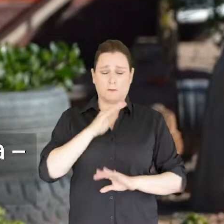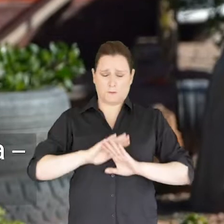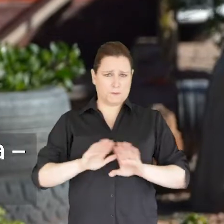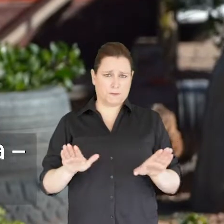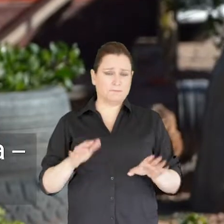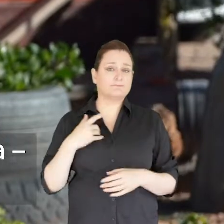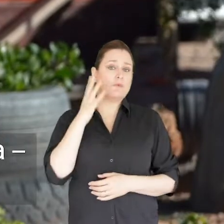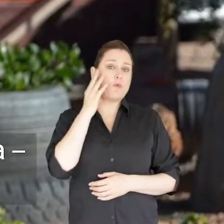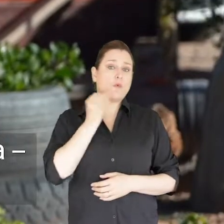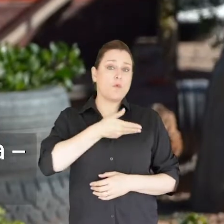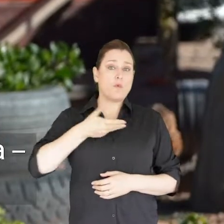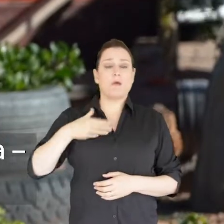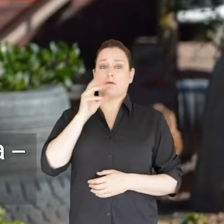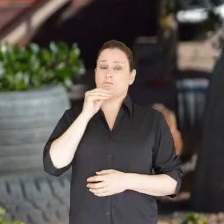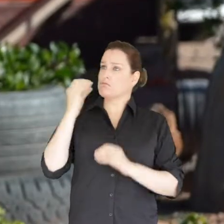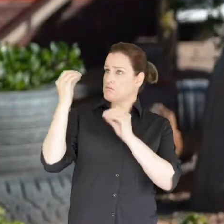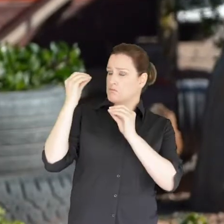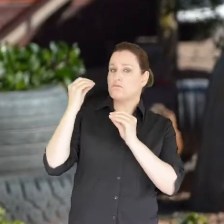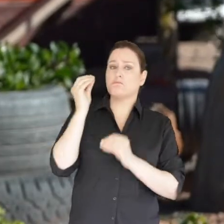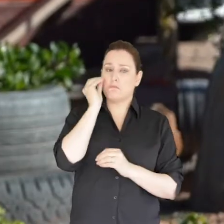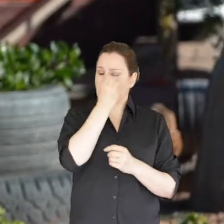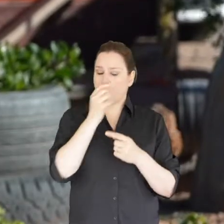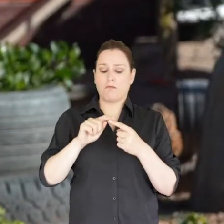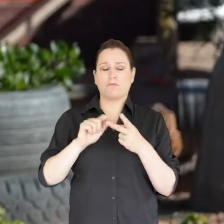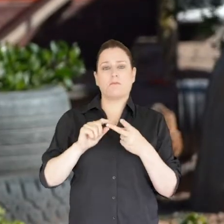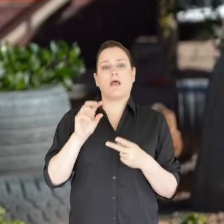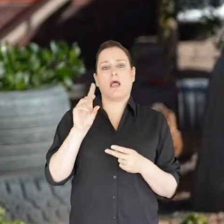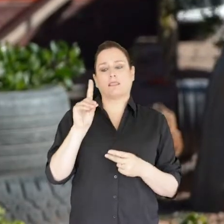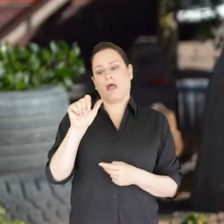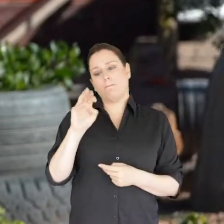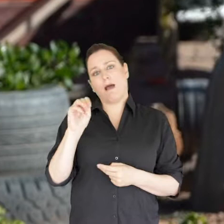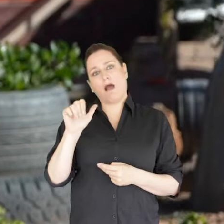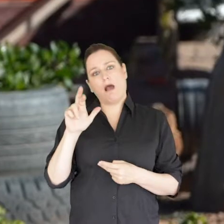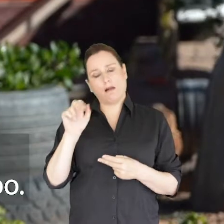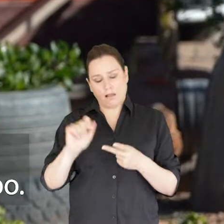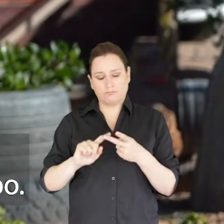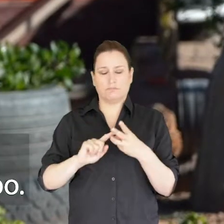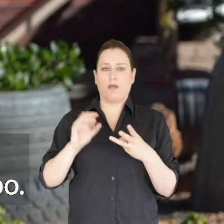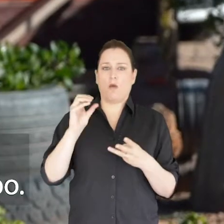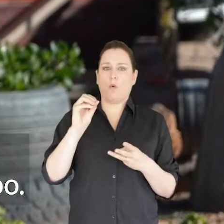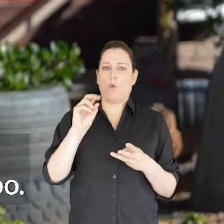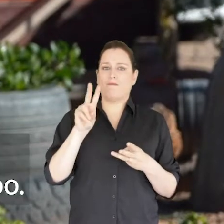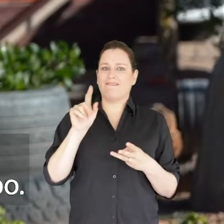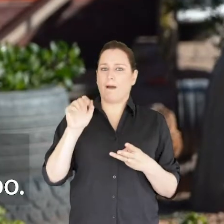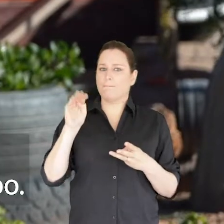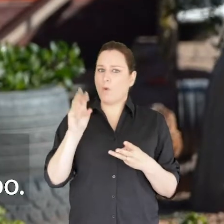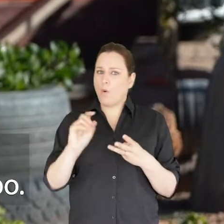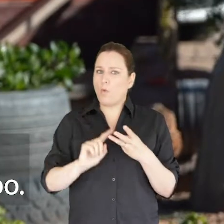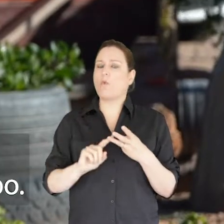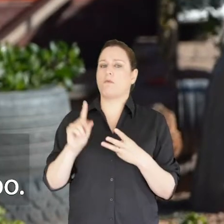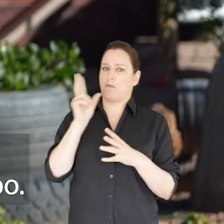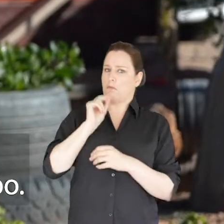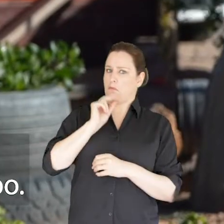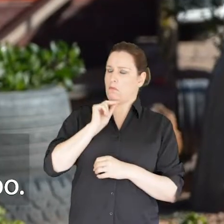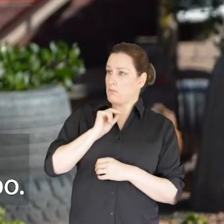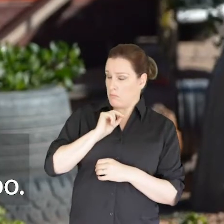Afrikaans. My ouma Tamara gepraat, sy het Wambo gepraat, dat sy met Hollands ook gepraat, destijds. Maar ik was nog meer gegrond op